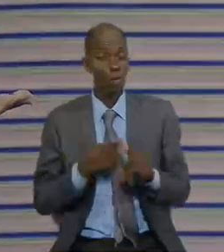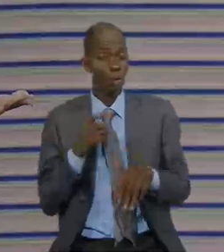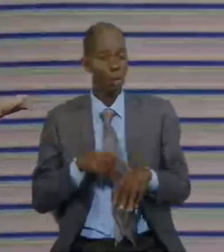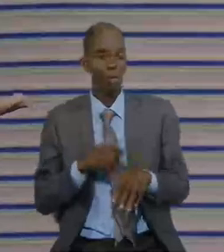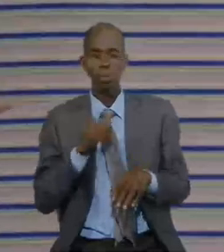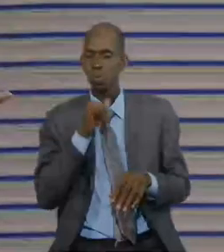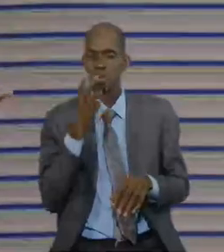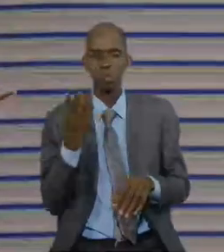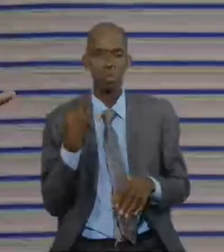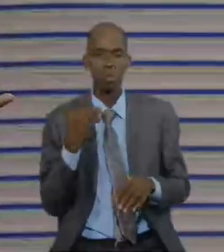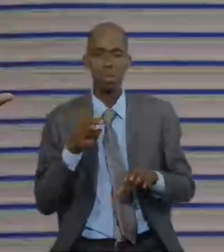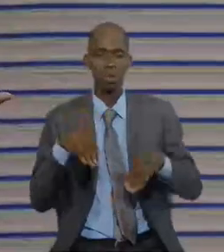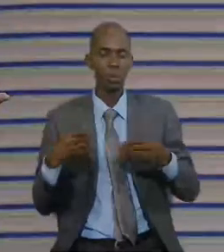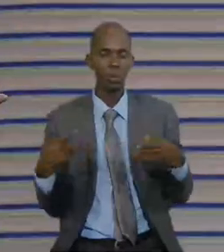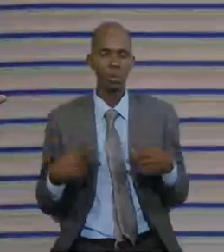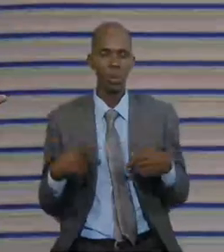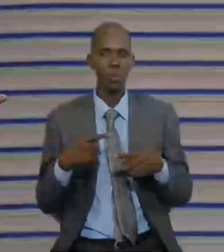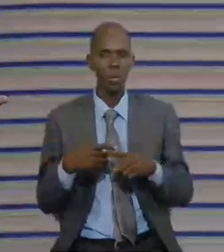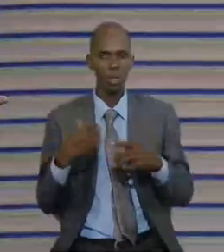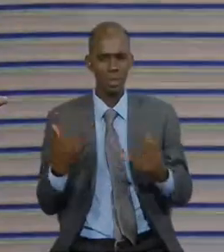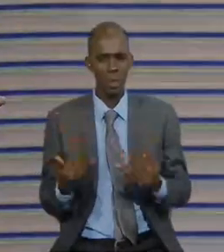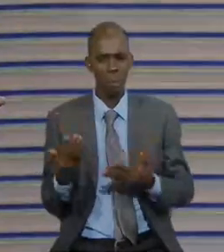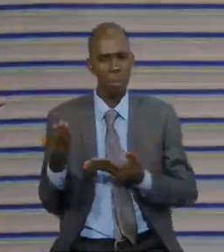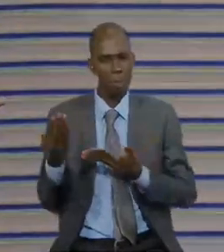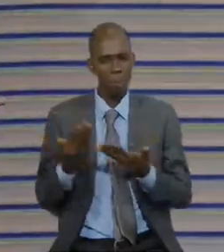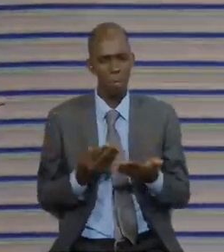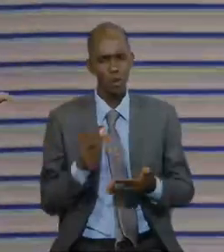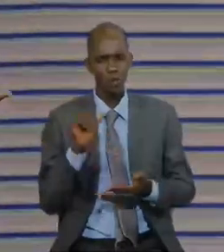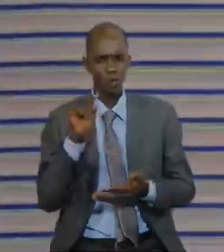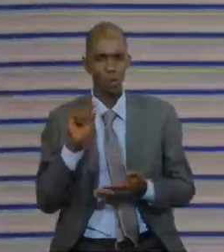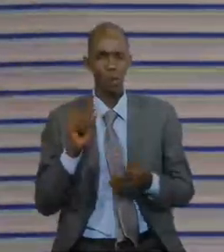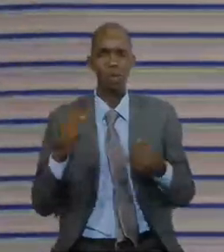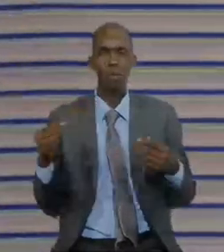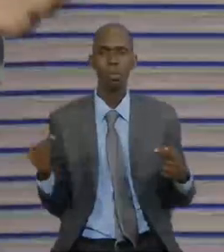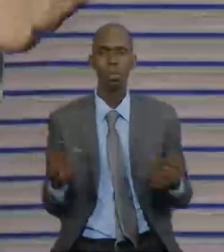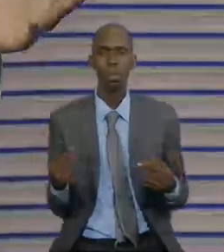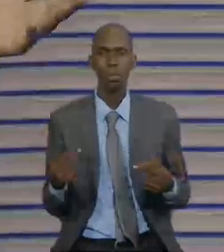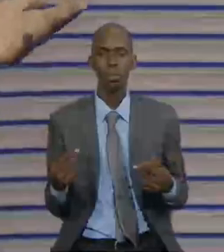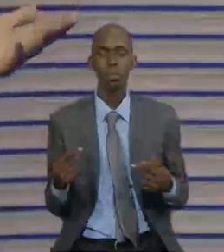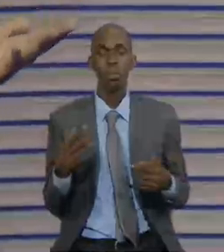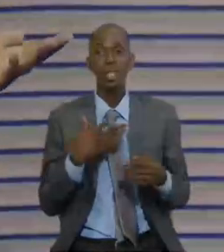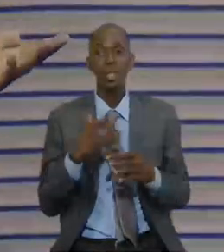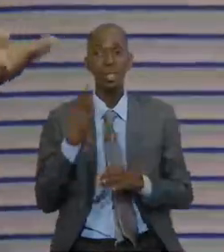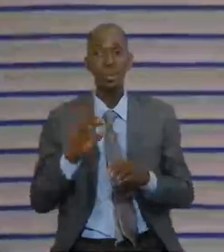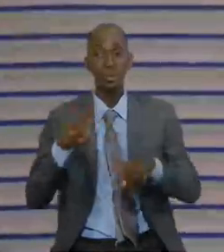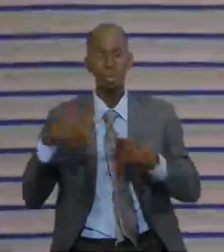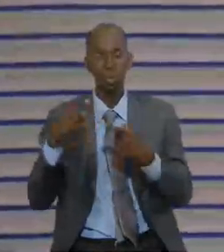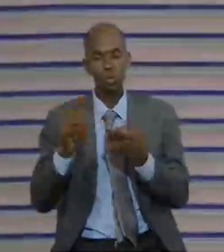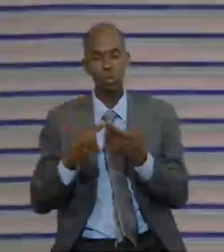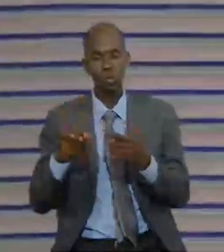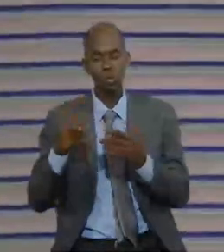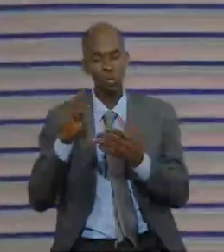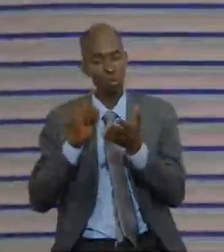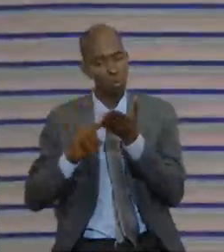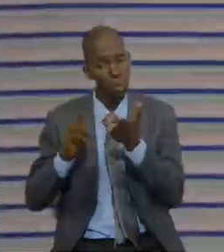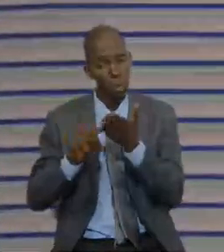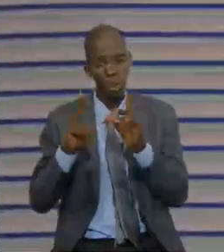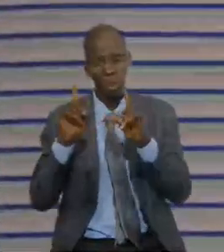mal mais ça donne de la douleur maintenant tu allais faire le